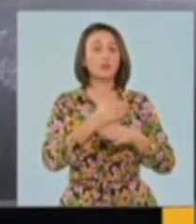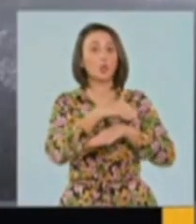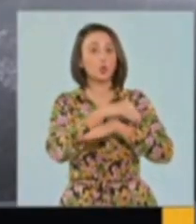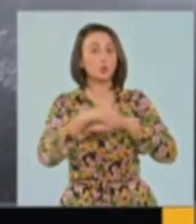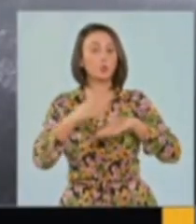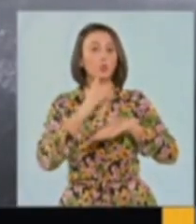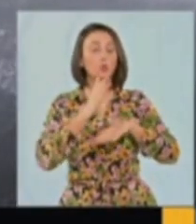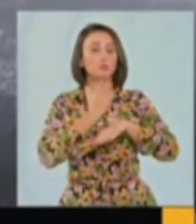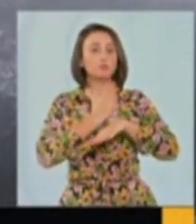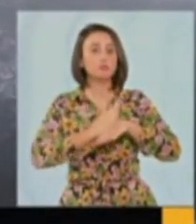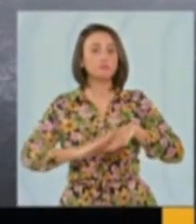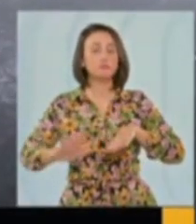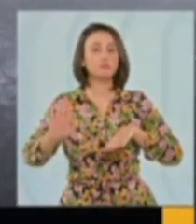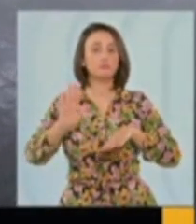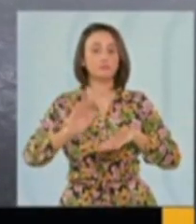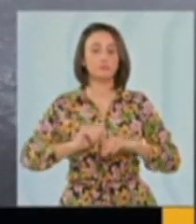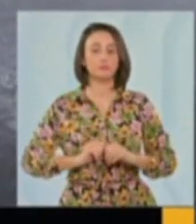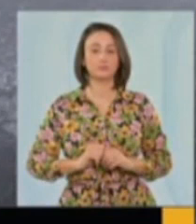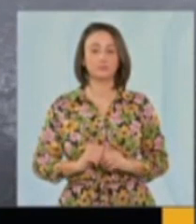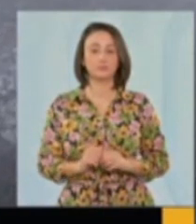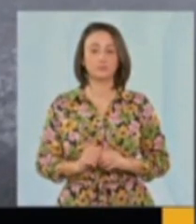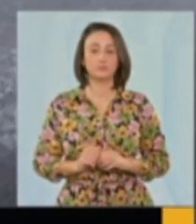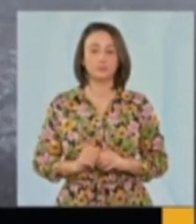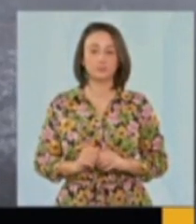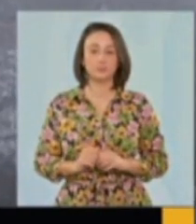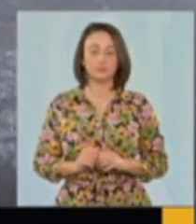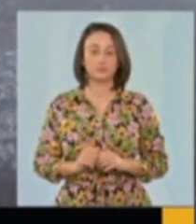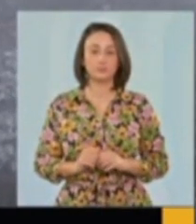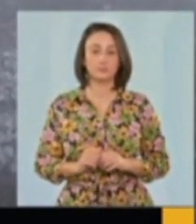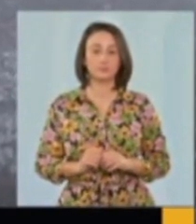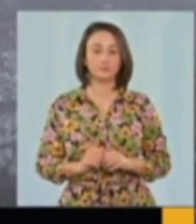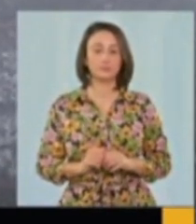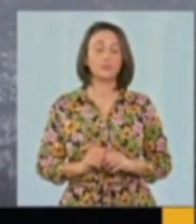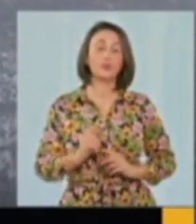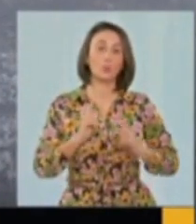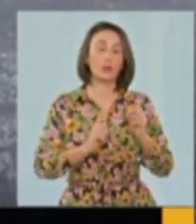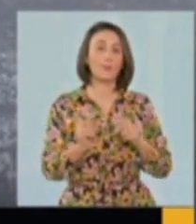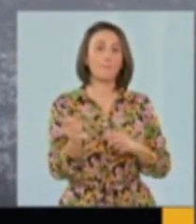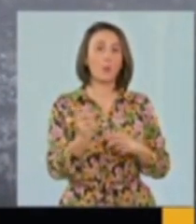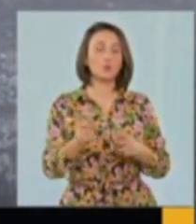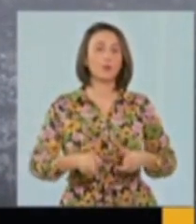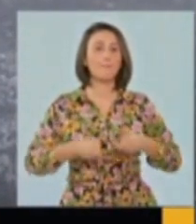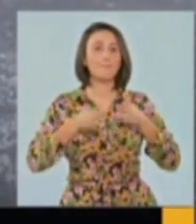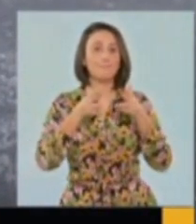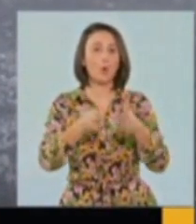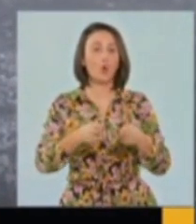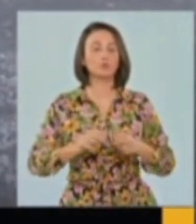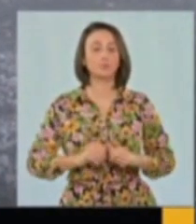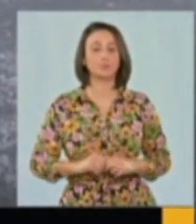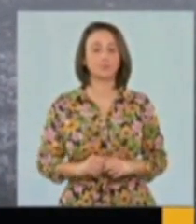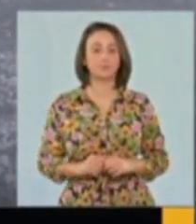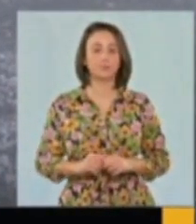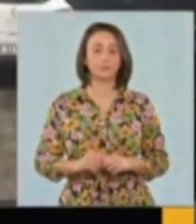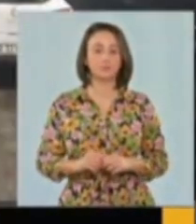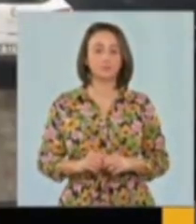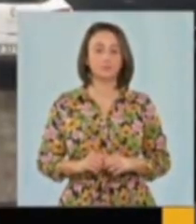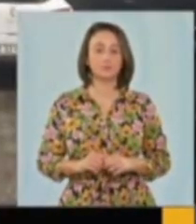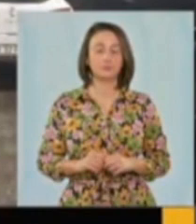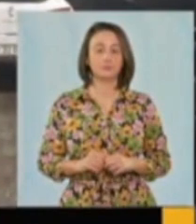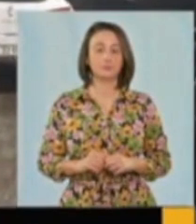carosabilul este alunecos în unele porțiuni, aici pe podul Nicolae Grigorescu. S-a